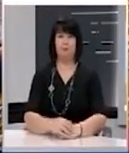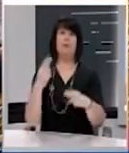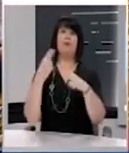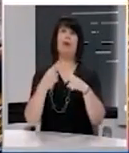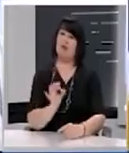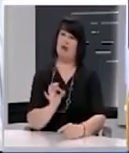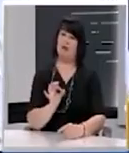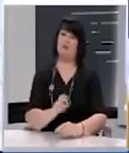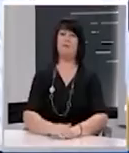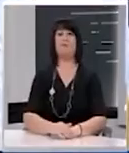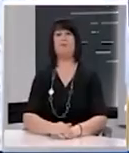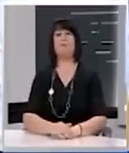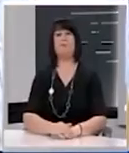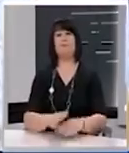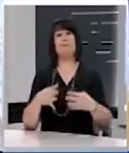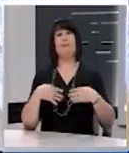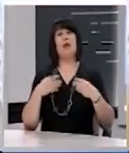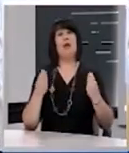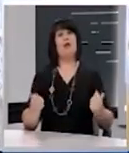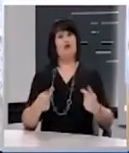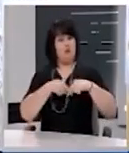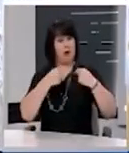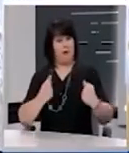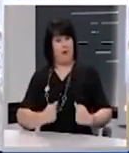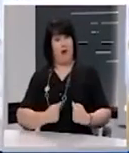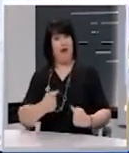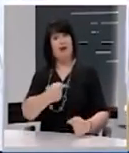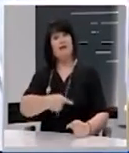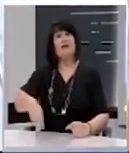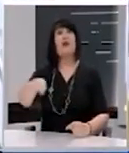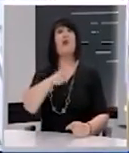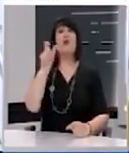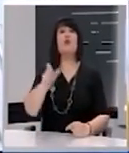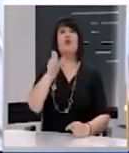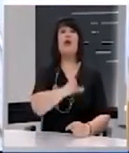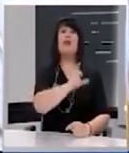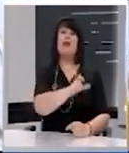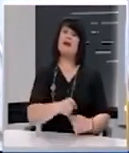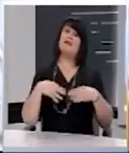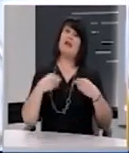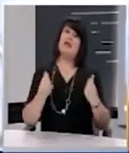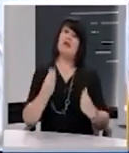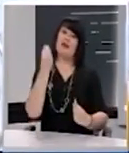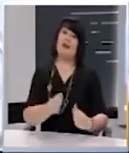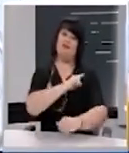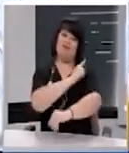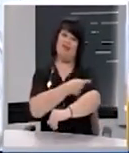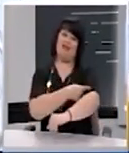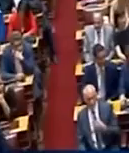Άξι. Ευχόμαστε μέσα από την καρδιά μας, σε όλους σας και στον καθέναν χωριστά, καλή